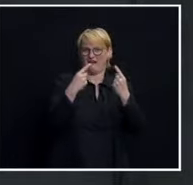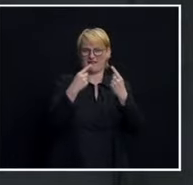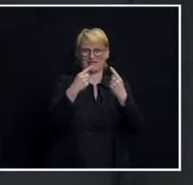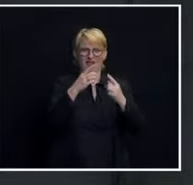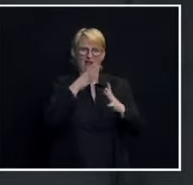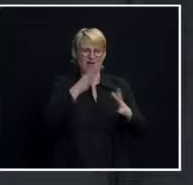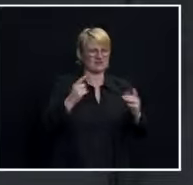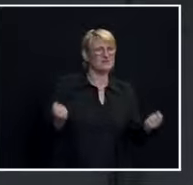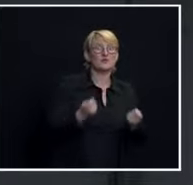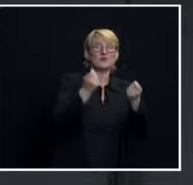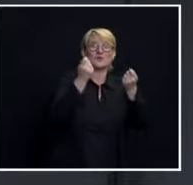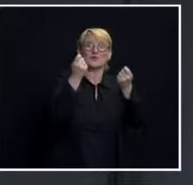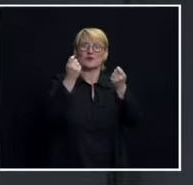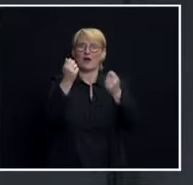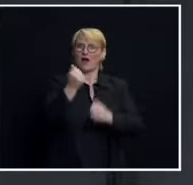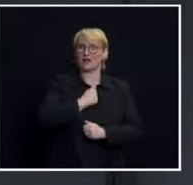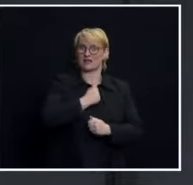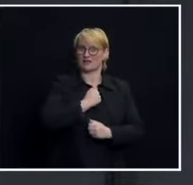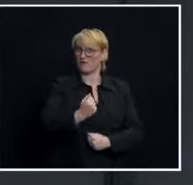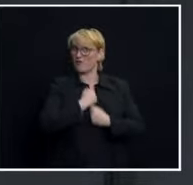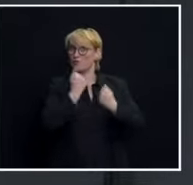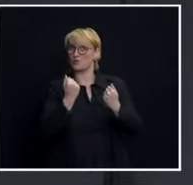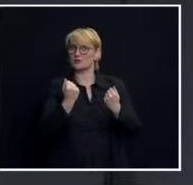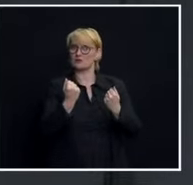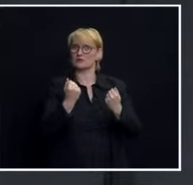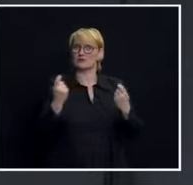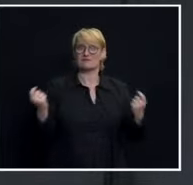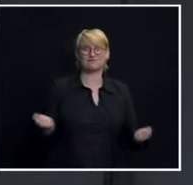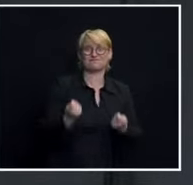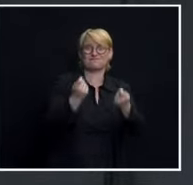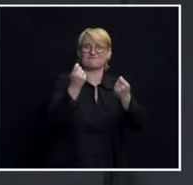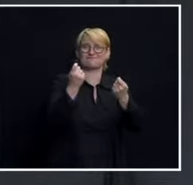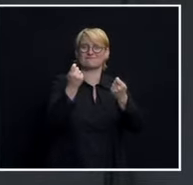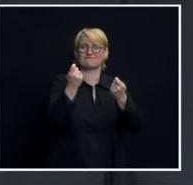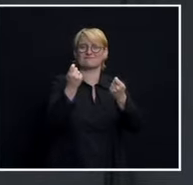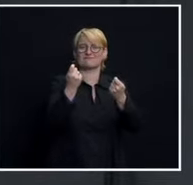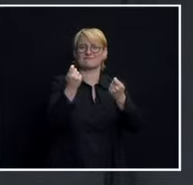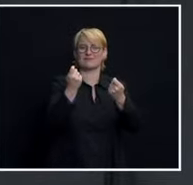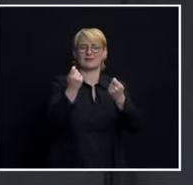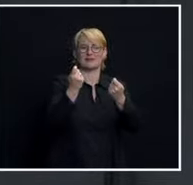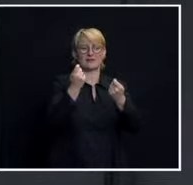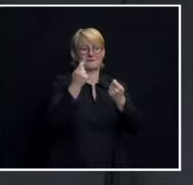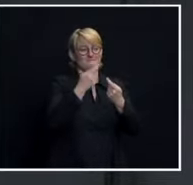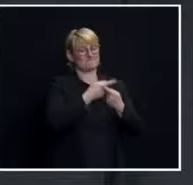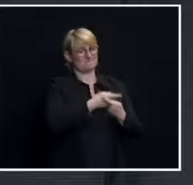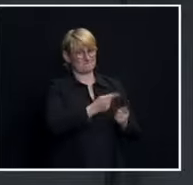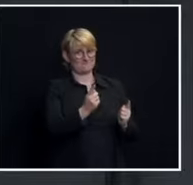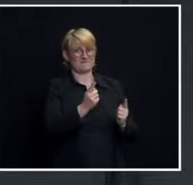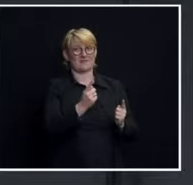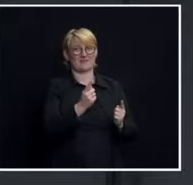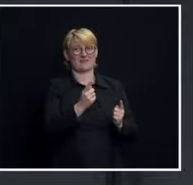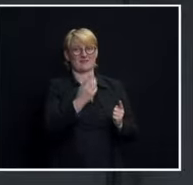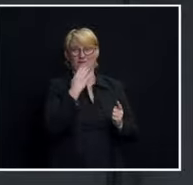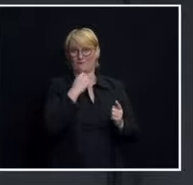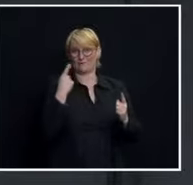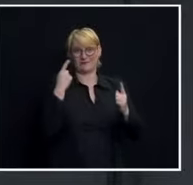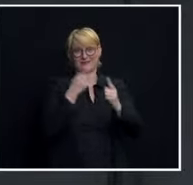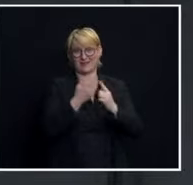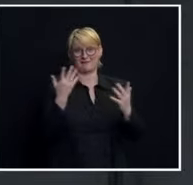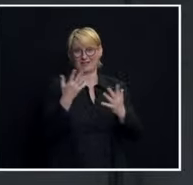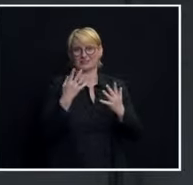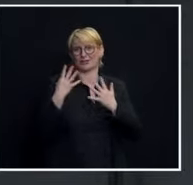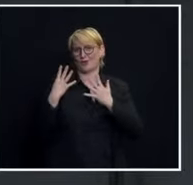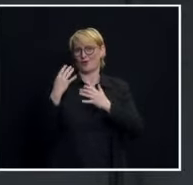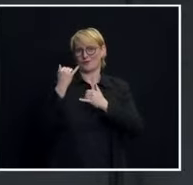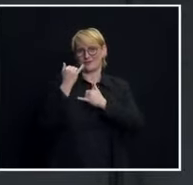Angst und auch Wut. Und die zerstören wollen, was in 79 Jahren aufgebaut wurde in